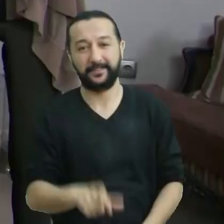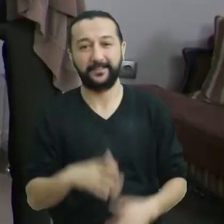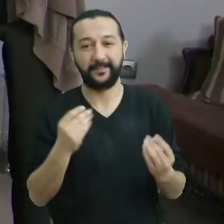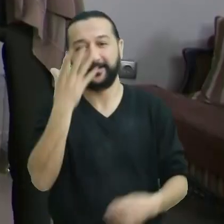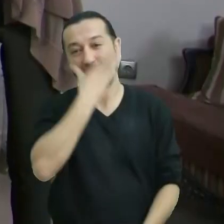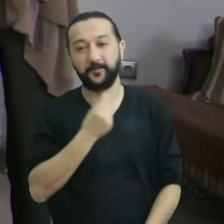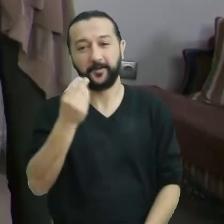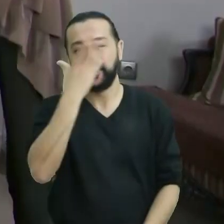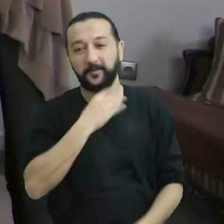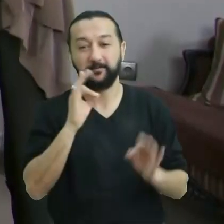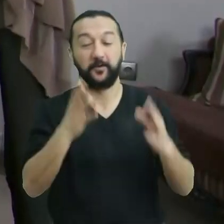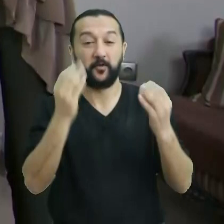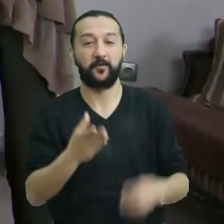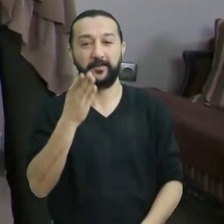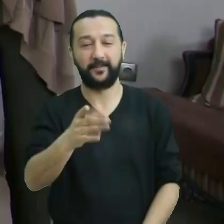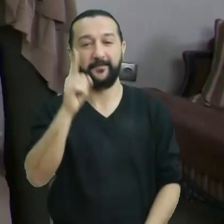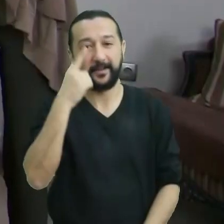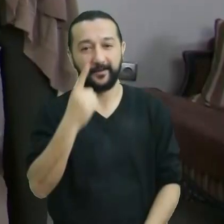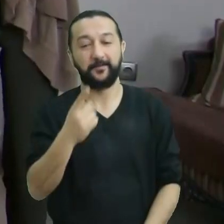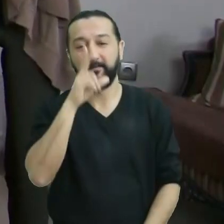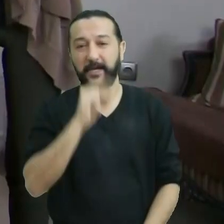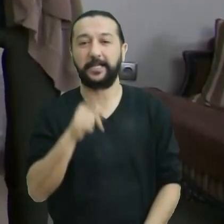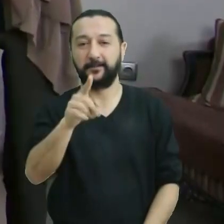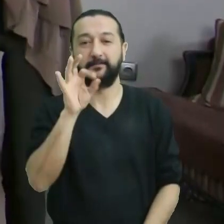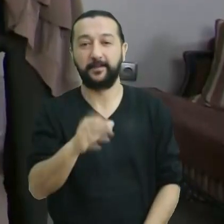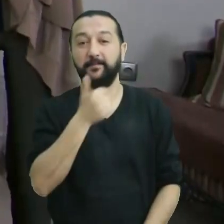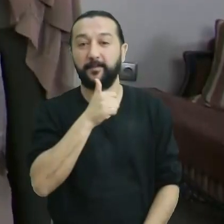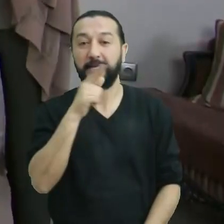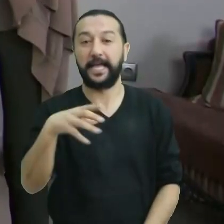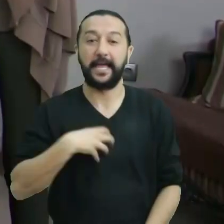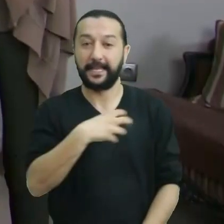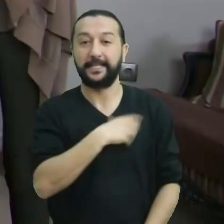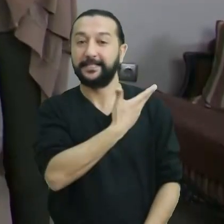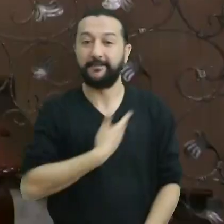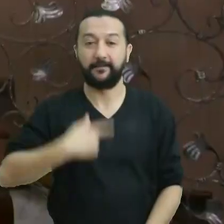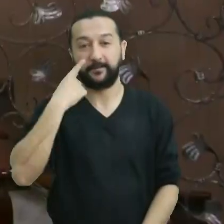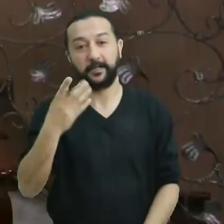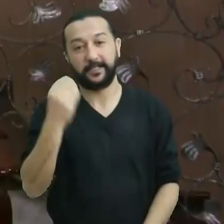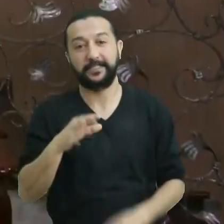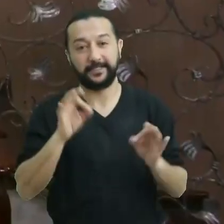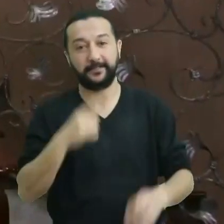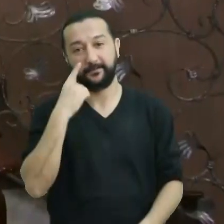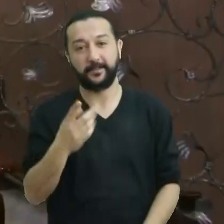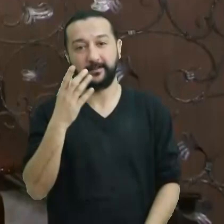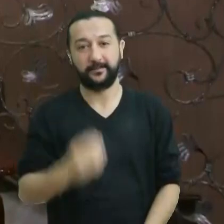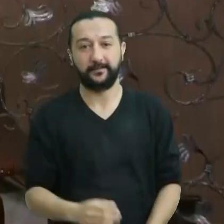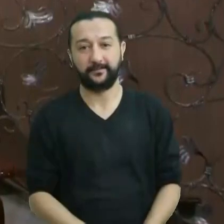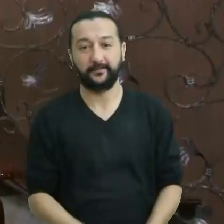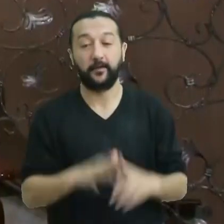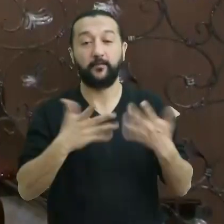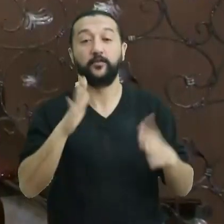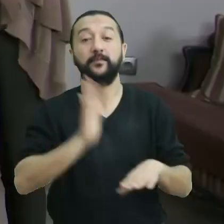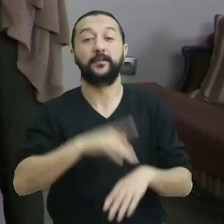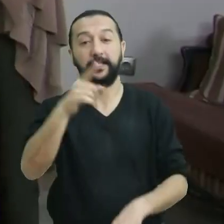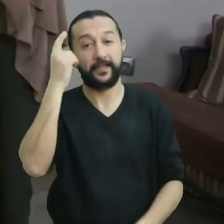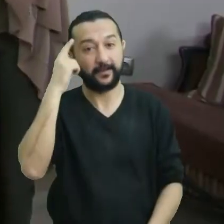Ay çok güzel oluyor. Bayıldım. Babamış kocuğum anneme böyle sevgiyle bak bakalım. Şöyle yapsan. Bozma.